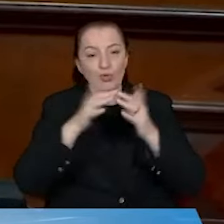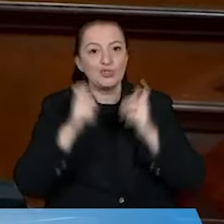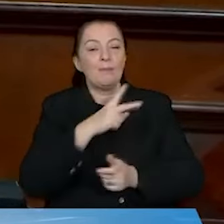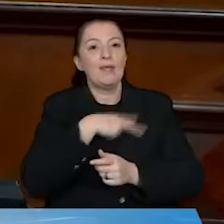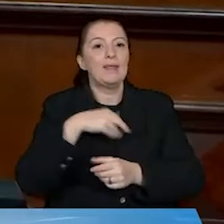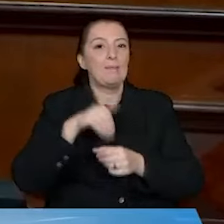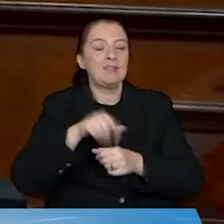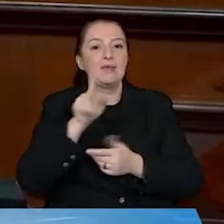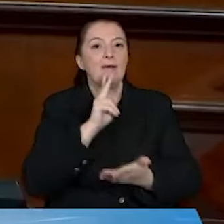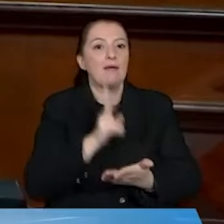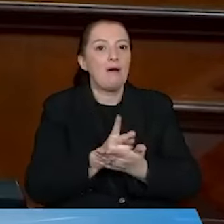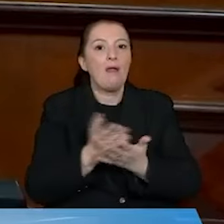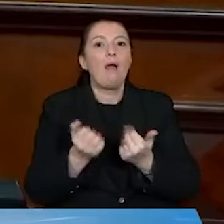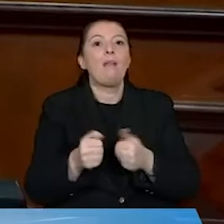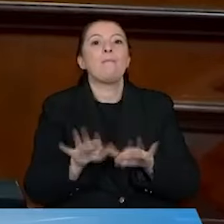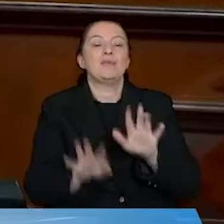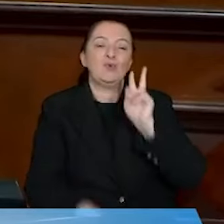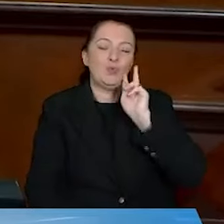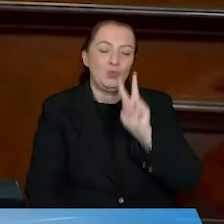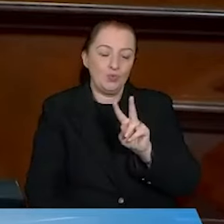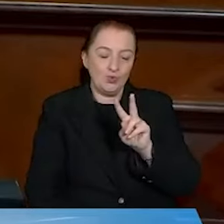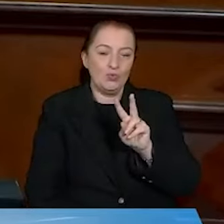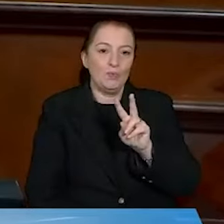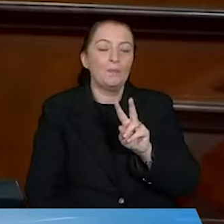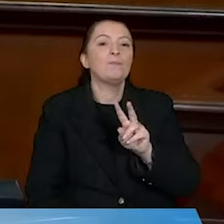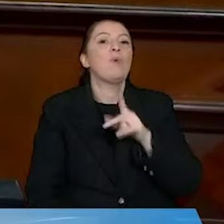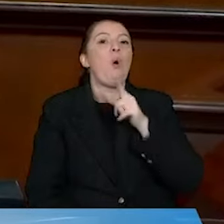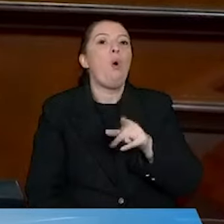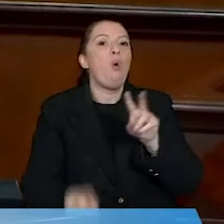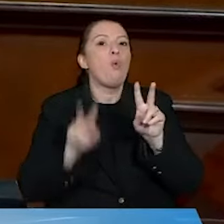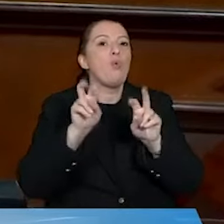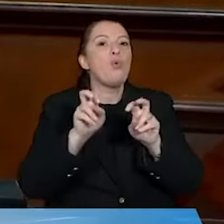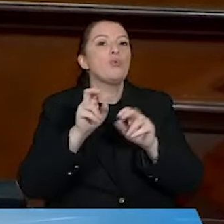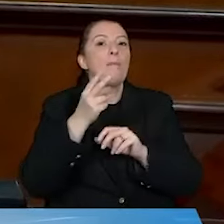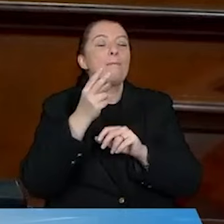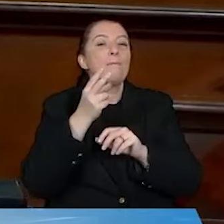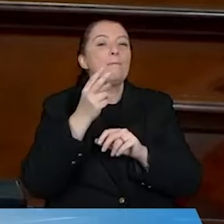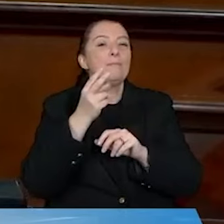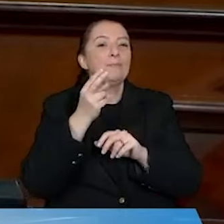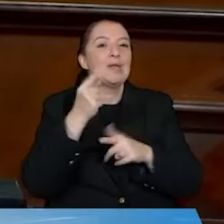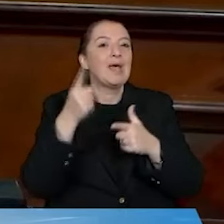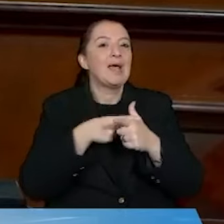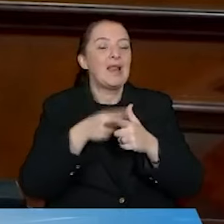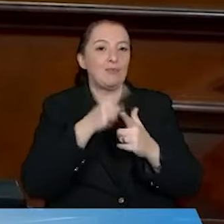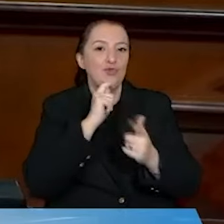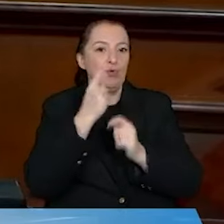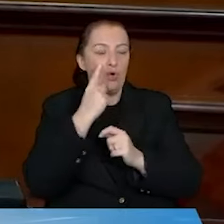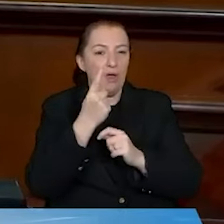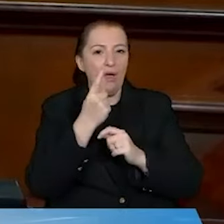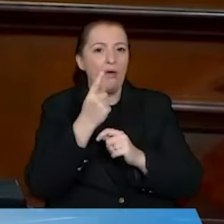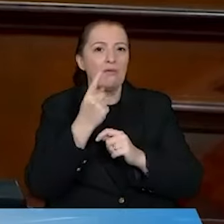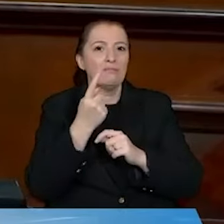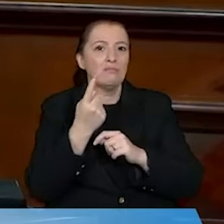Belediye Meclisi kararının alınmadığı görülmüştür. Öte yandan söz konusu finansal kiralama sözleşmeleri gereği şirketin ekstra faiz